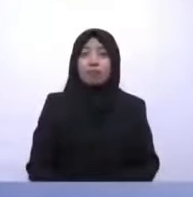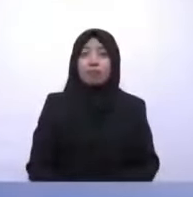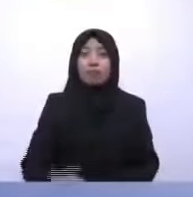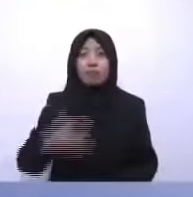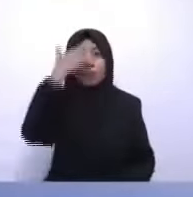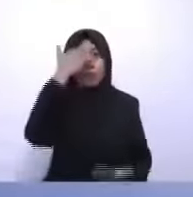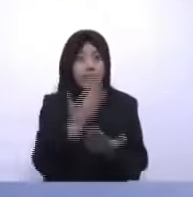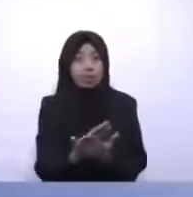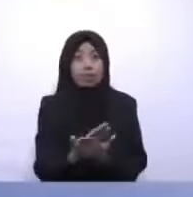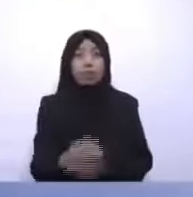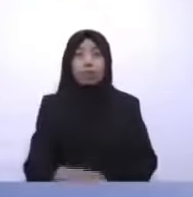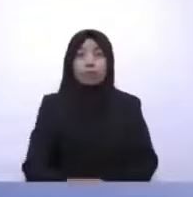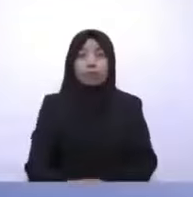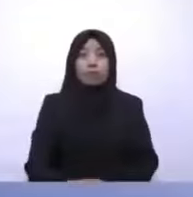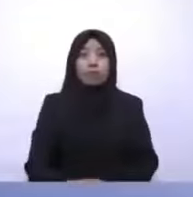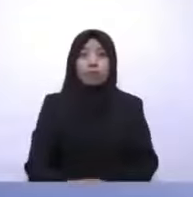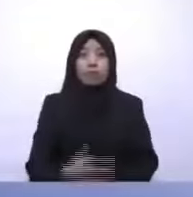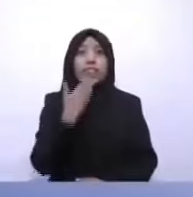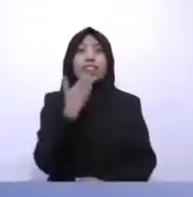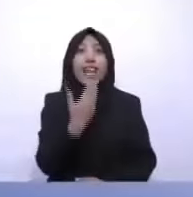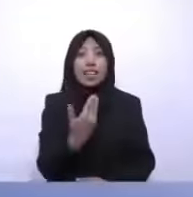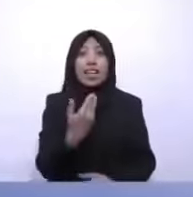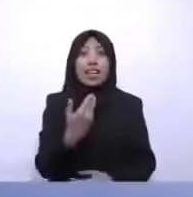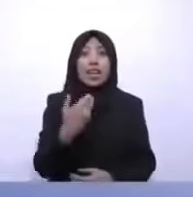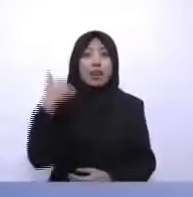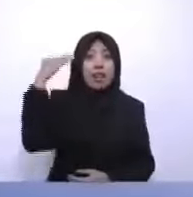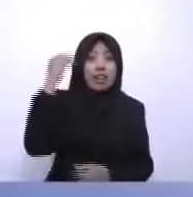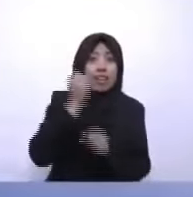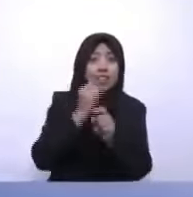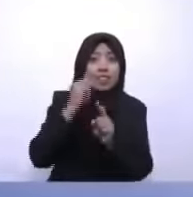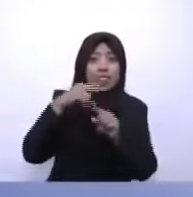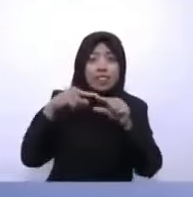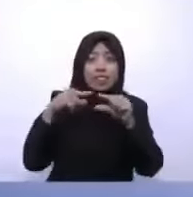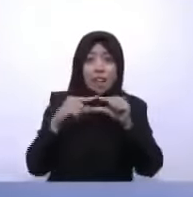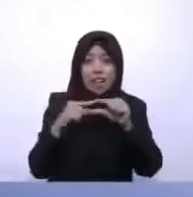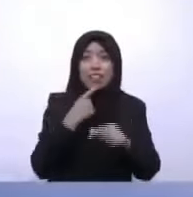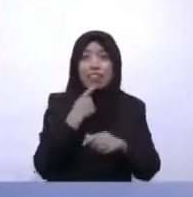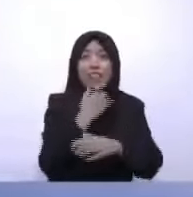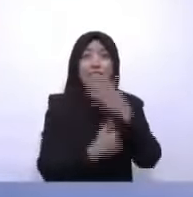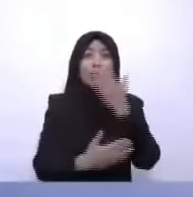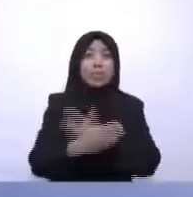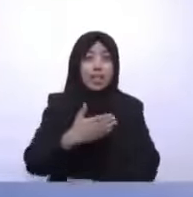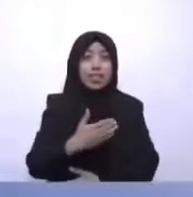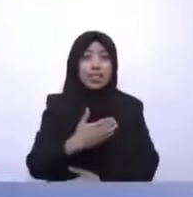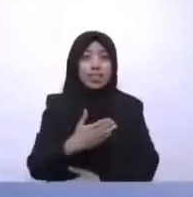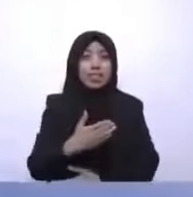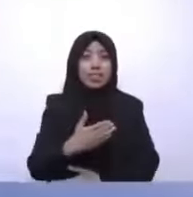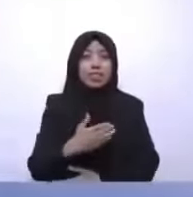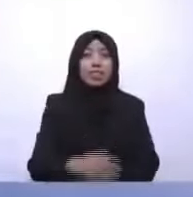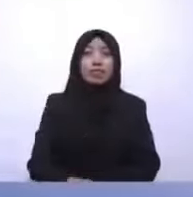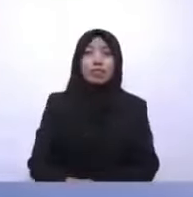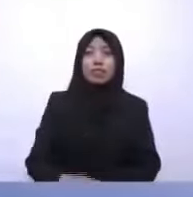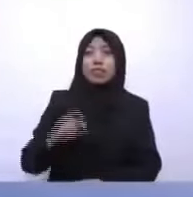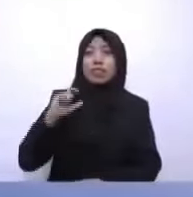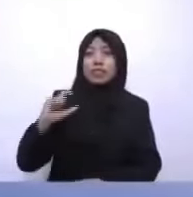Terima kasih. Saya ingin bertanya Teh Gita mengenai hal ini terkait dengan disabilitas. Bagaimana caranya